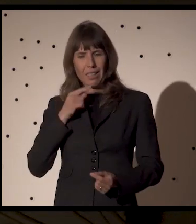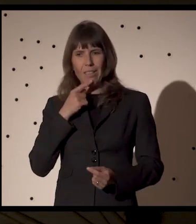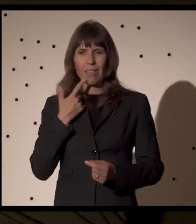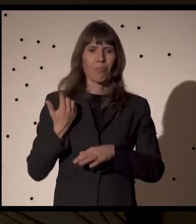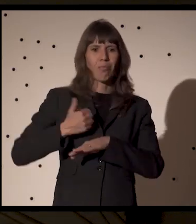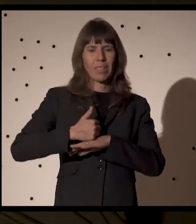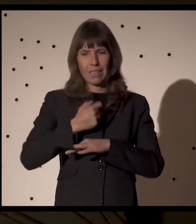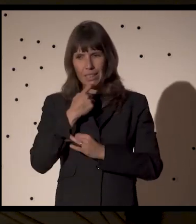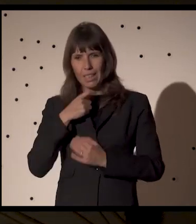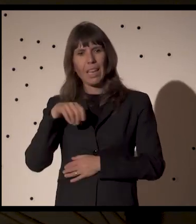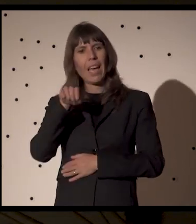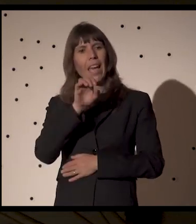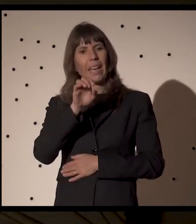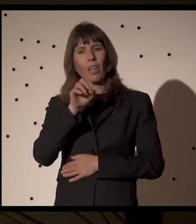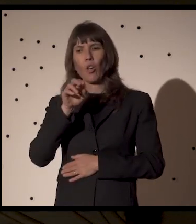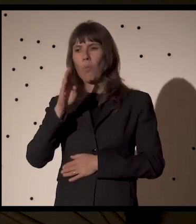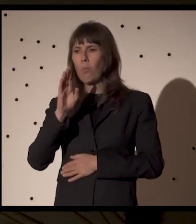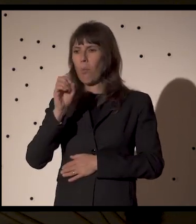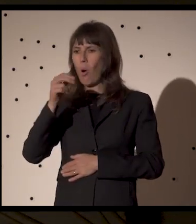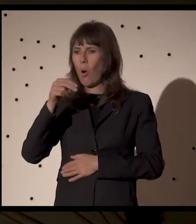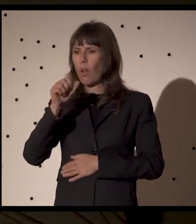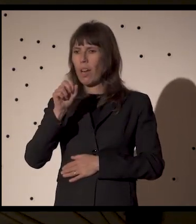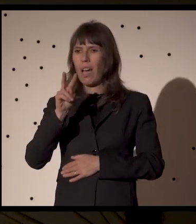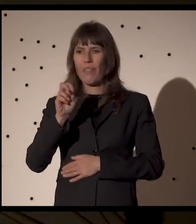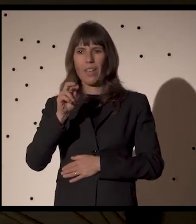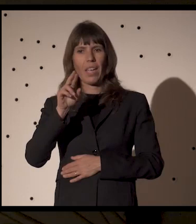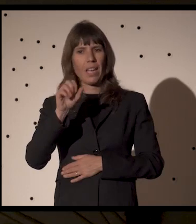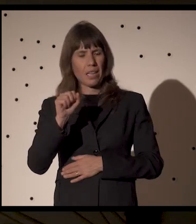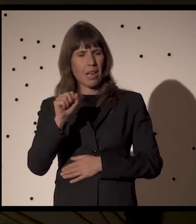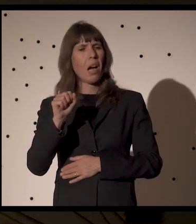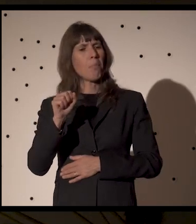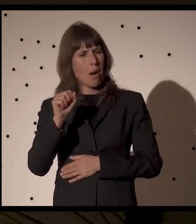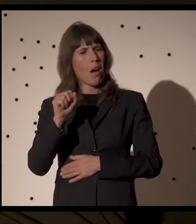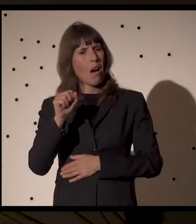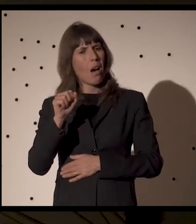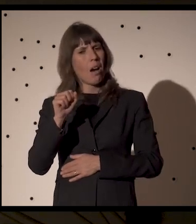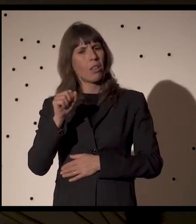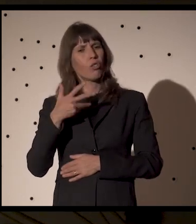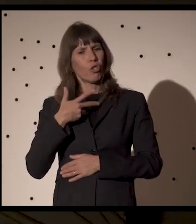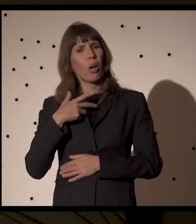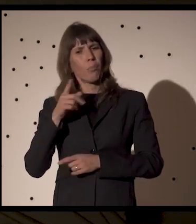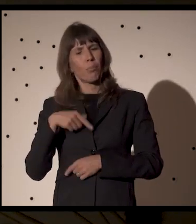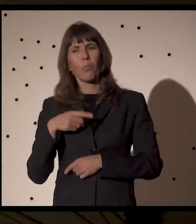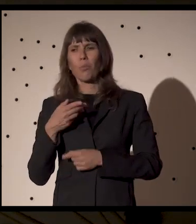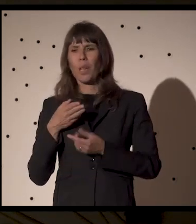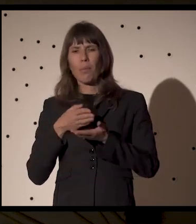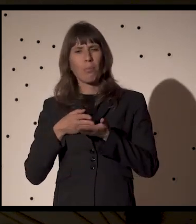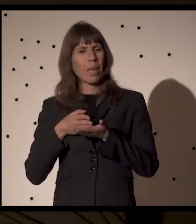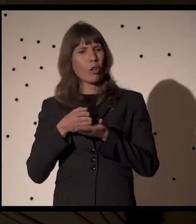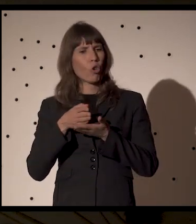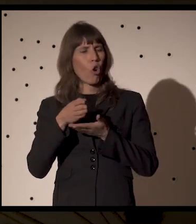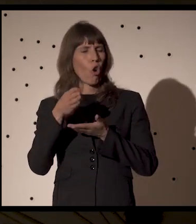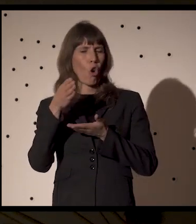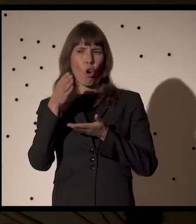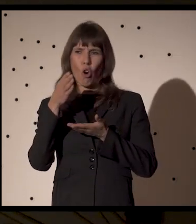bonavera e ci sarà poi tutto un percorso pedagogico fatto a scuola durante il terzo anno